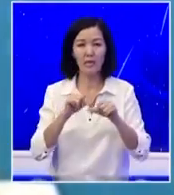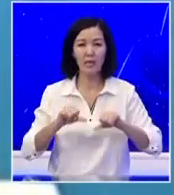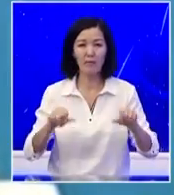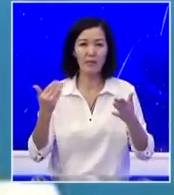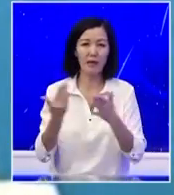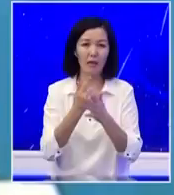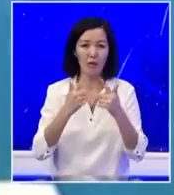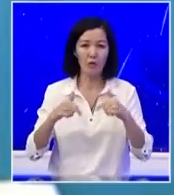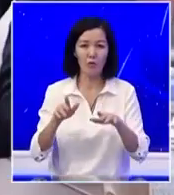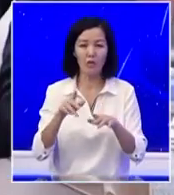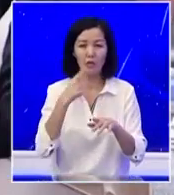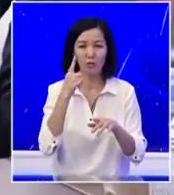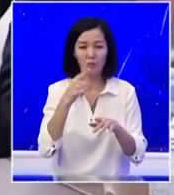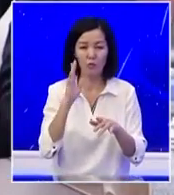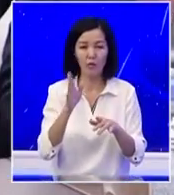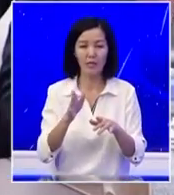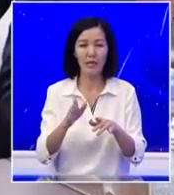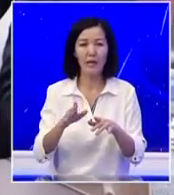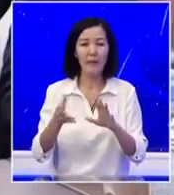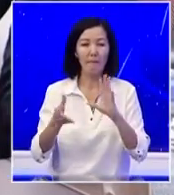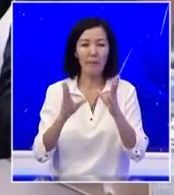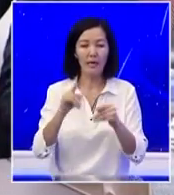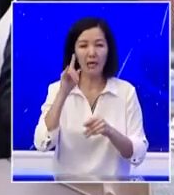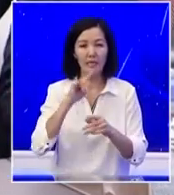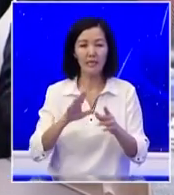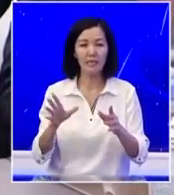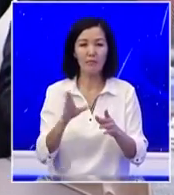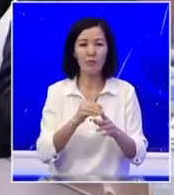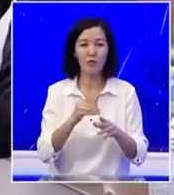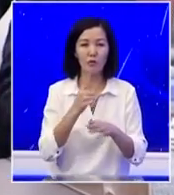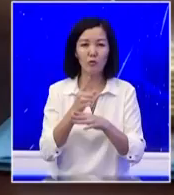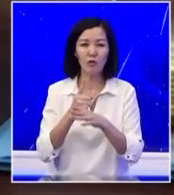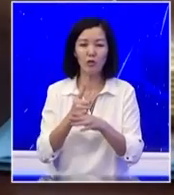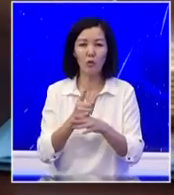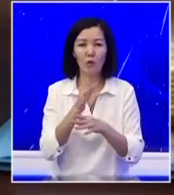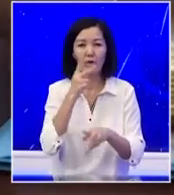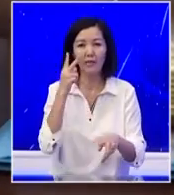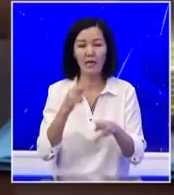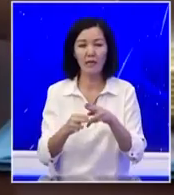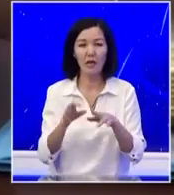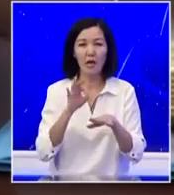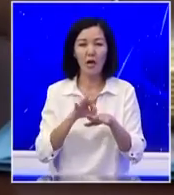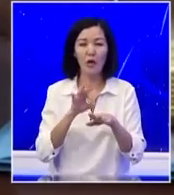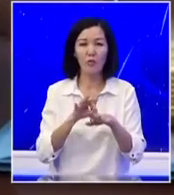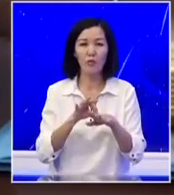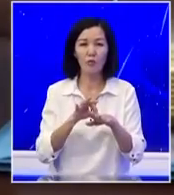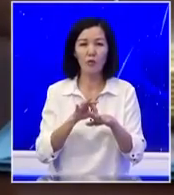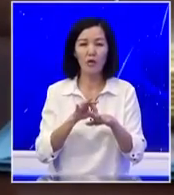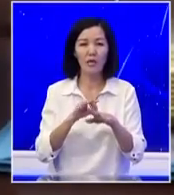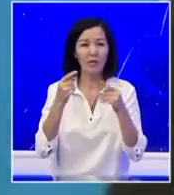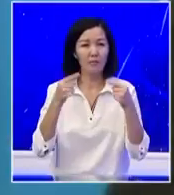қайта құрылады, дейді президент. Айтуынша, бүкіл елімізде төтенше жағдай режимі аяқталғанмен кейбір аймақта дерттің таралуы бәсеңдемей